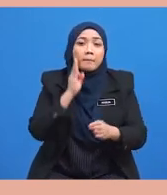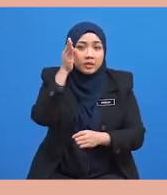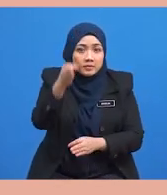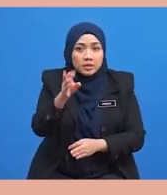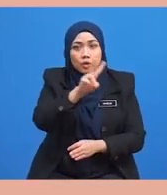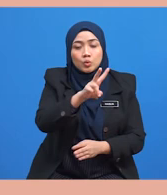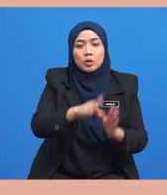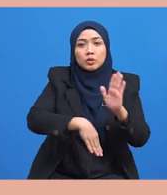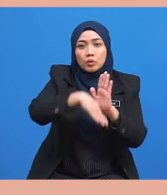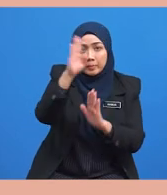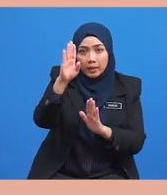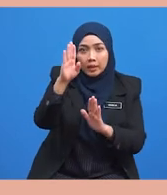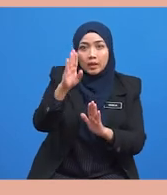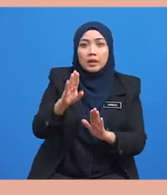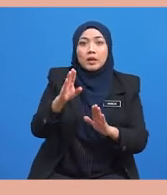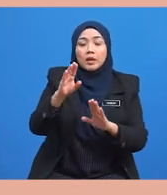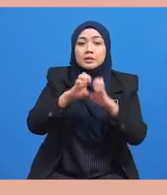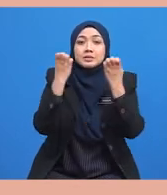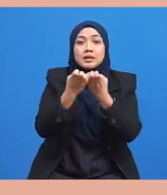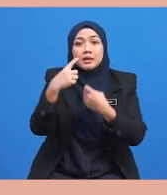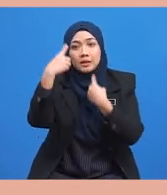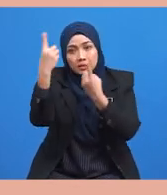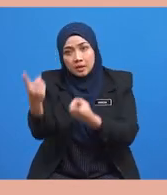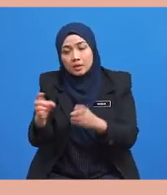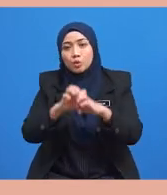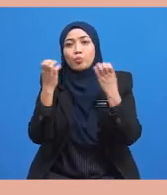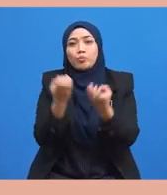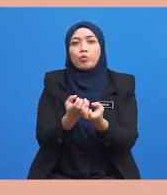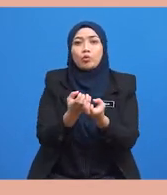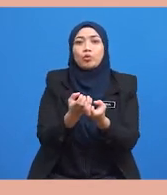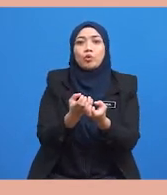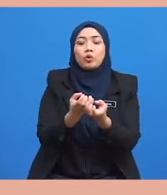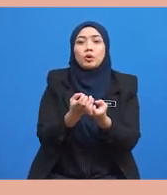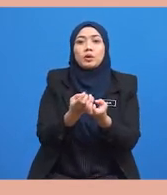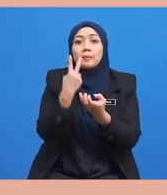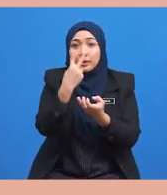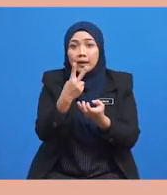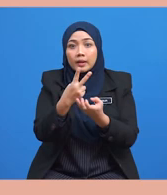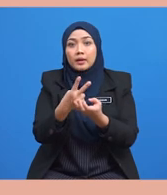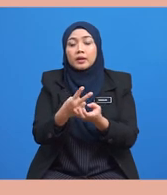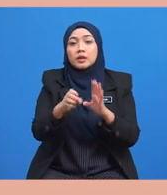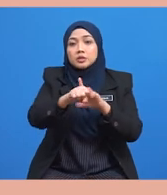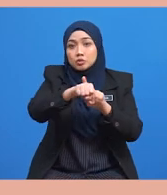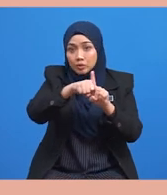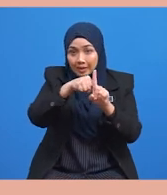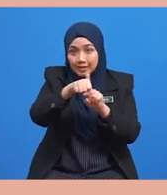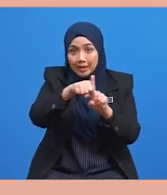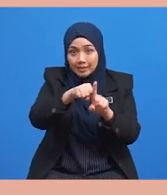dua atau lebih set data tak terkumpul berdasarkan sukatan serakan yang sesuai.